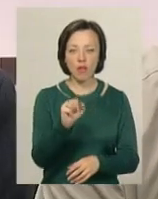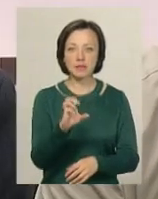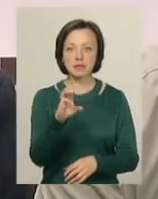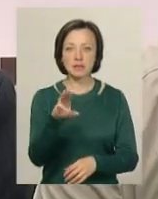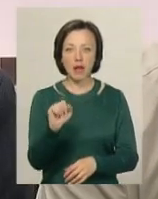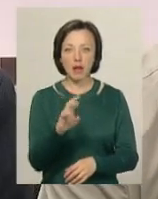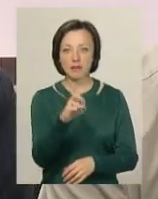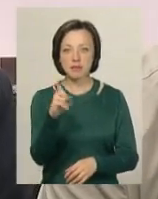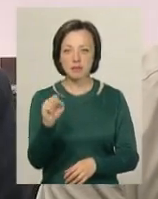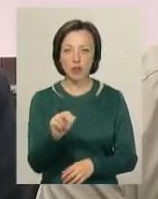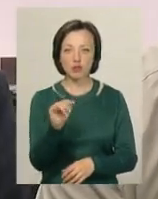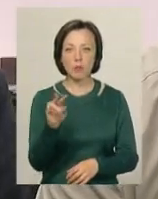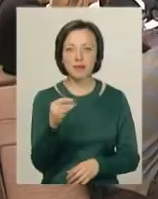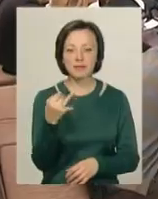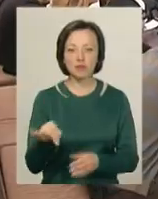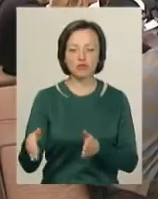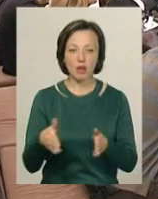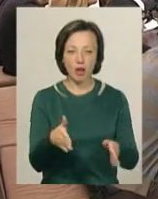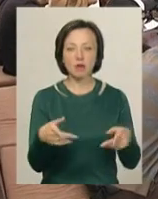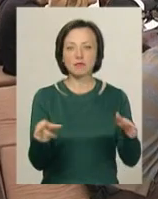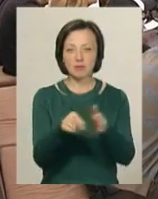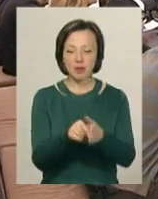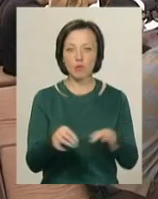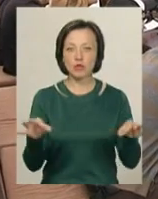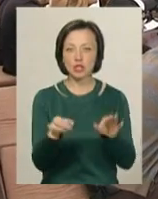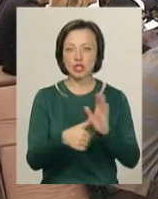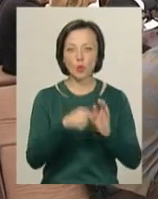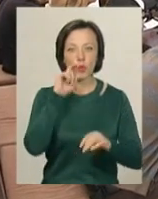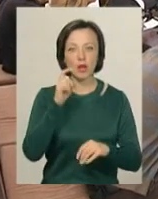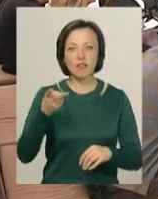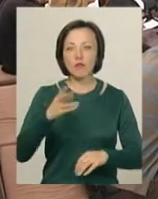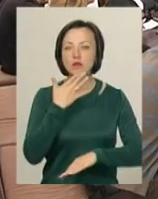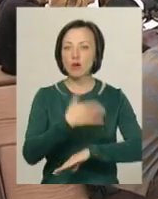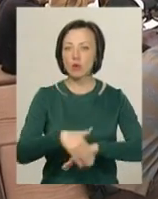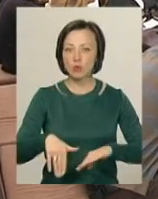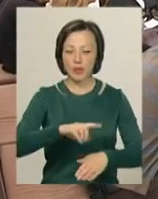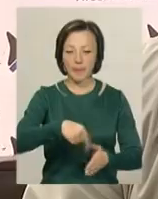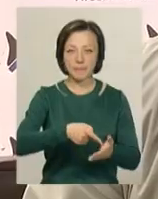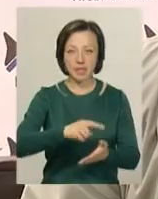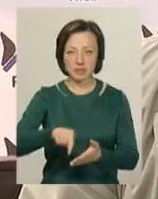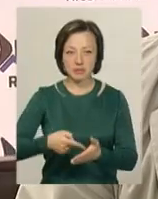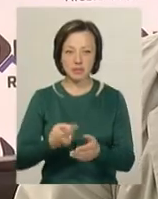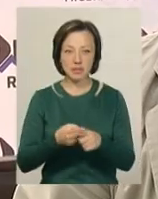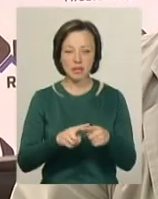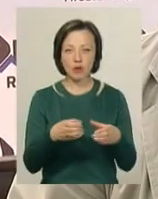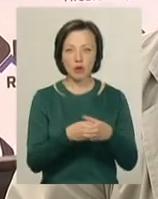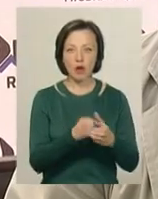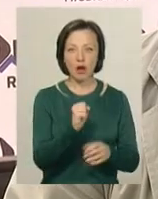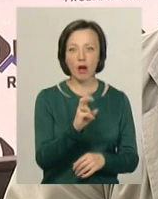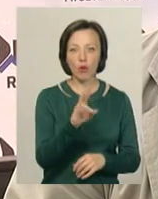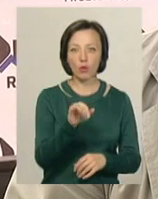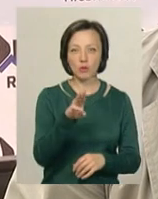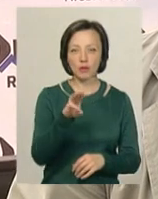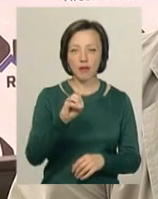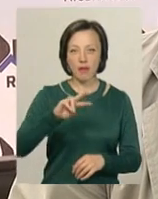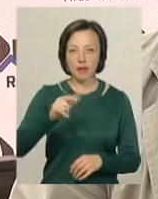них, на одній з фестивальних сцен виступатимуть музиканти з шести українських та двох закордонних міст. Це гурт «Акуте» з